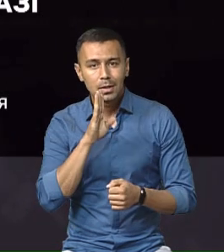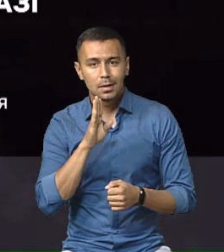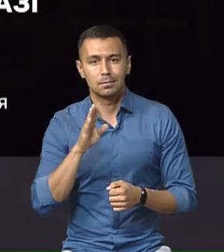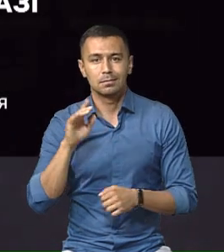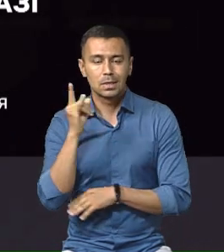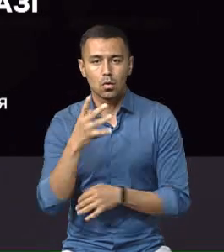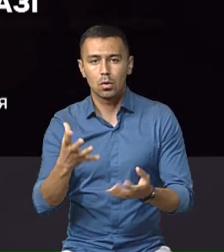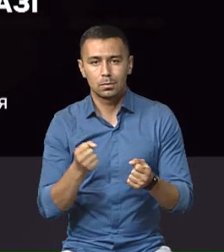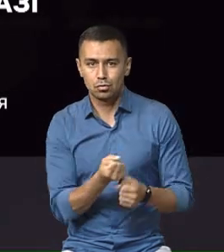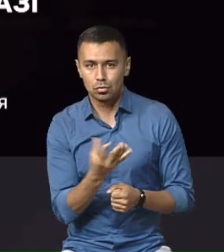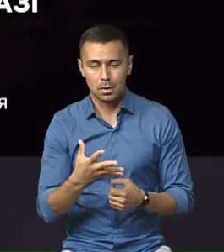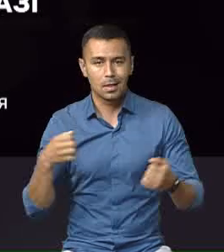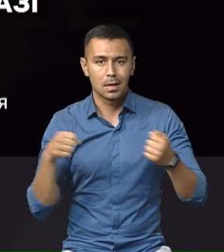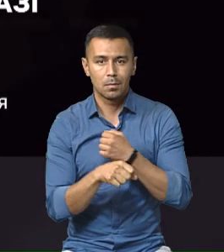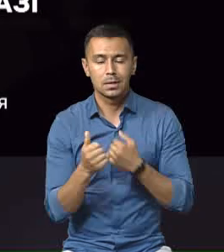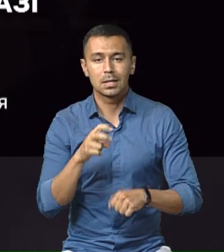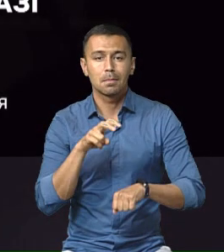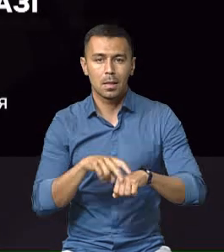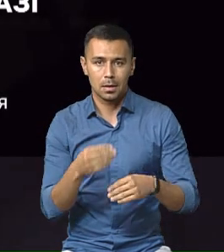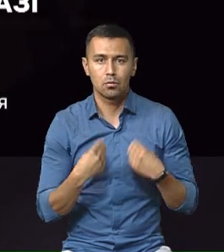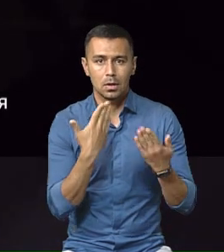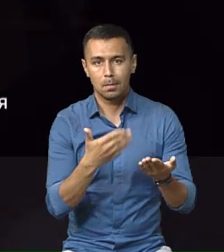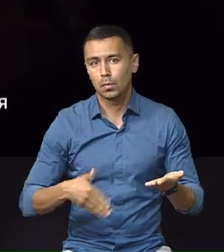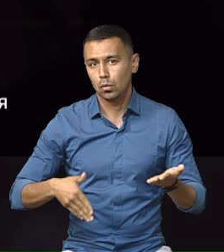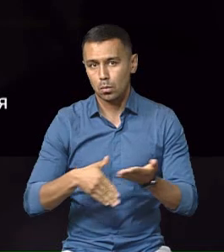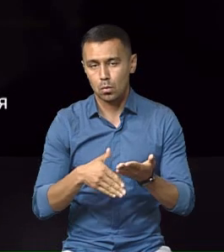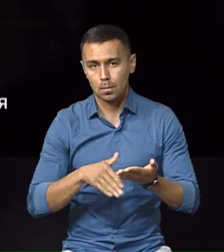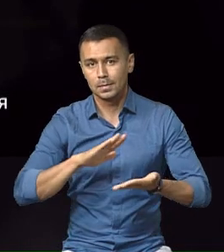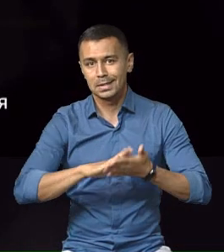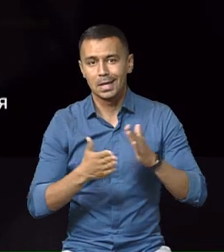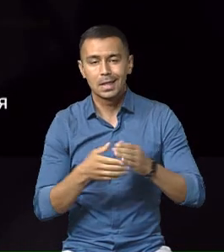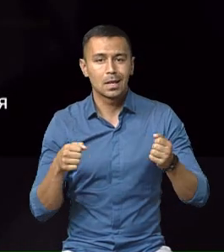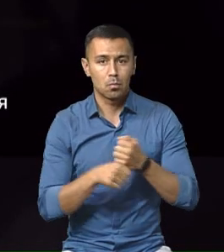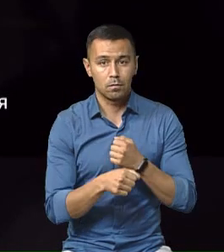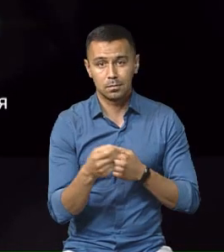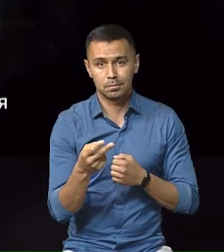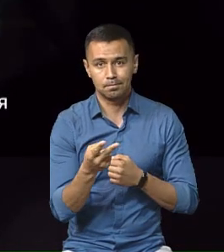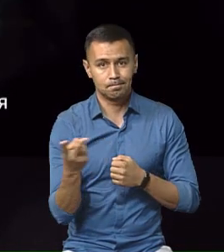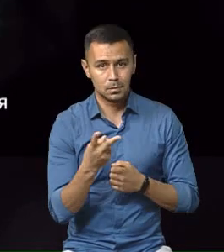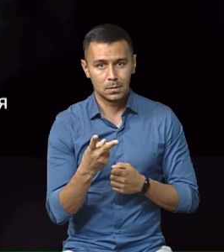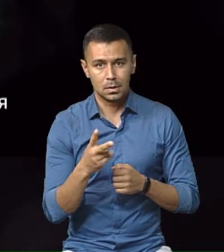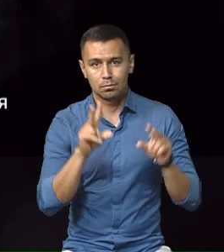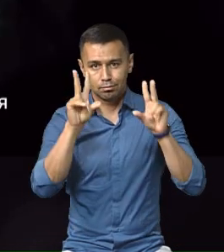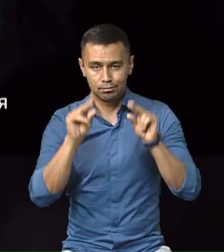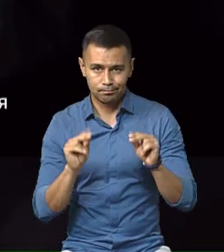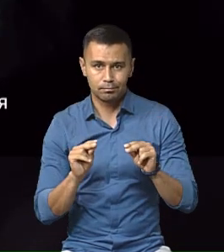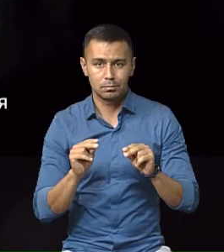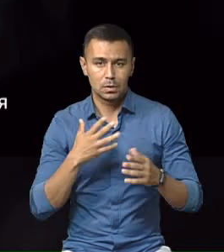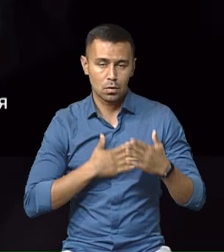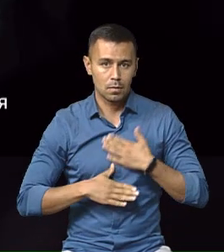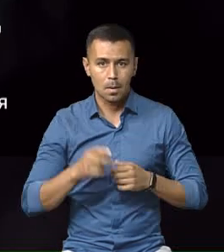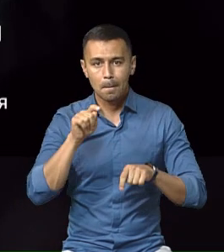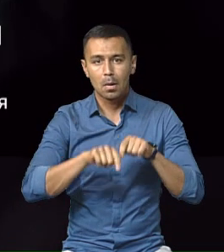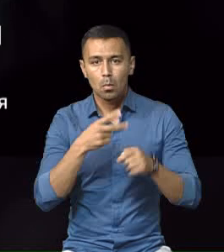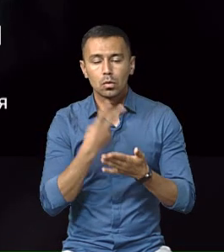отримали численні травми. Наразі медики надають їм допомогу. Стан травмованих оцінюється як задовільний. Перевірка показала, що